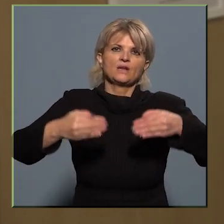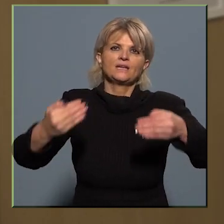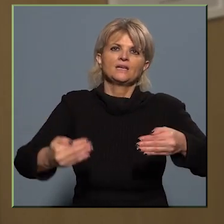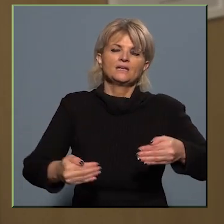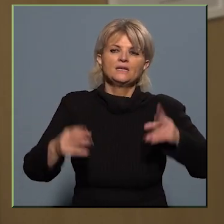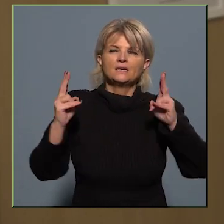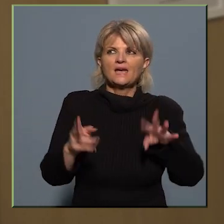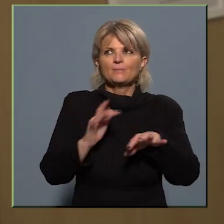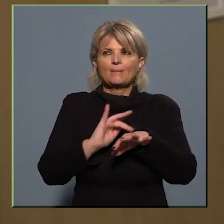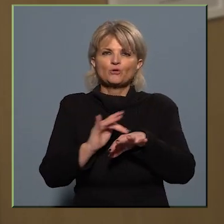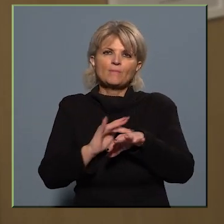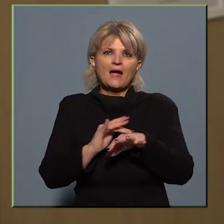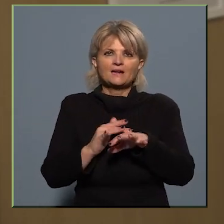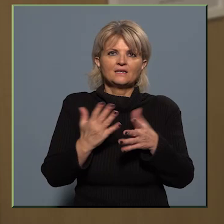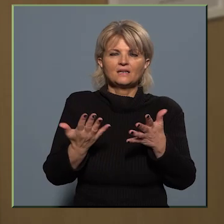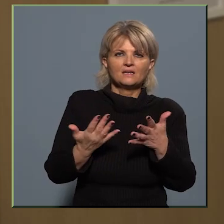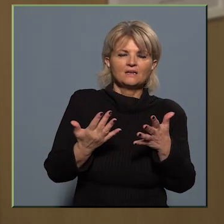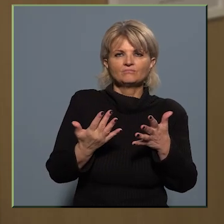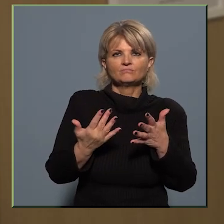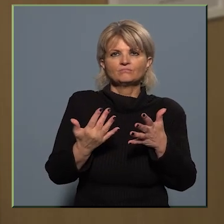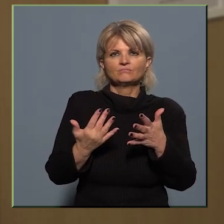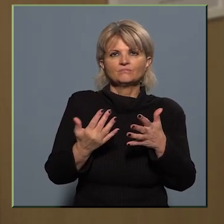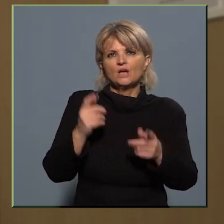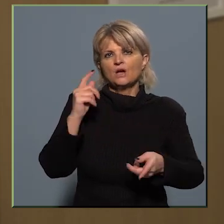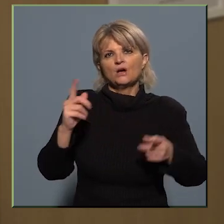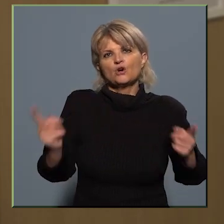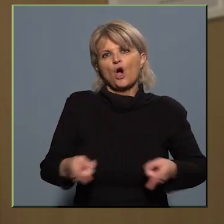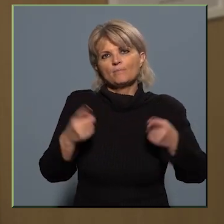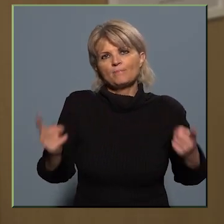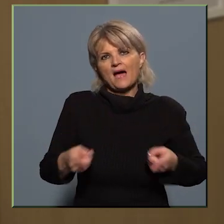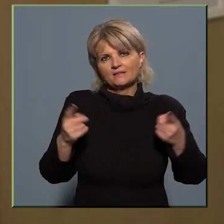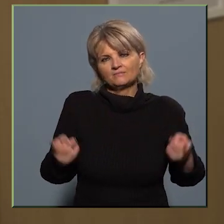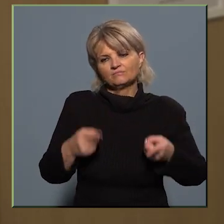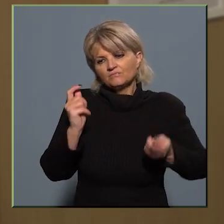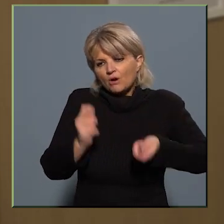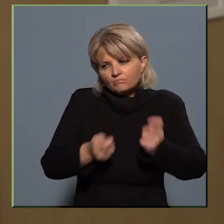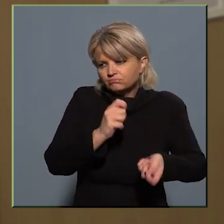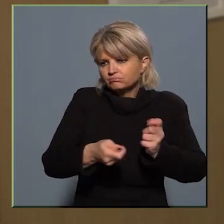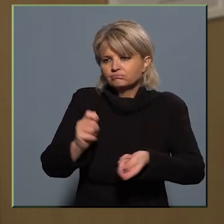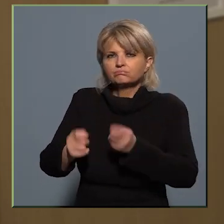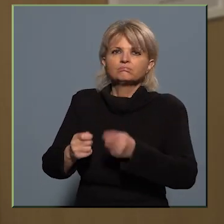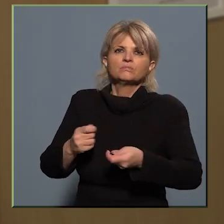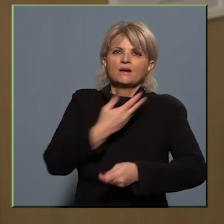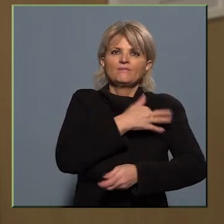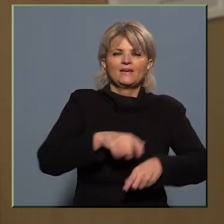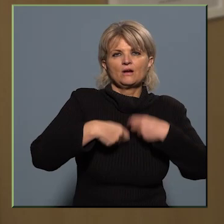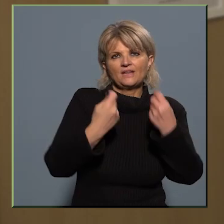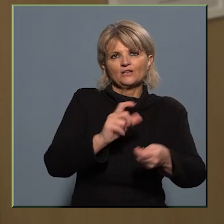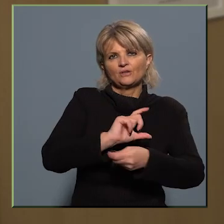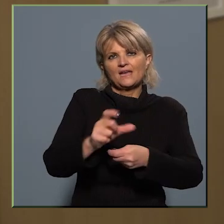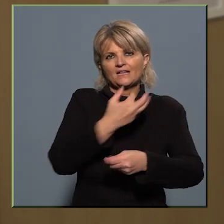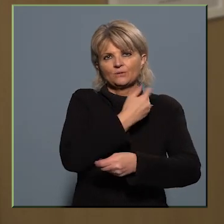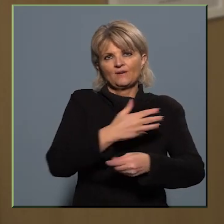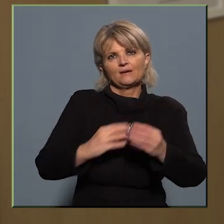meg kell próbálni valamiképpen ledolgozni, és meg kell próbálni kampányszerű közbeiktatott véradásokkal a hiányzó vért azt